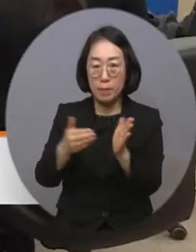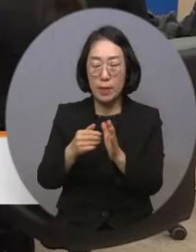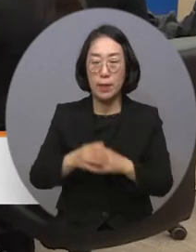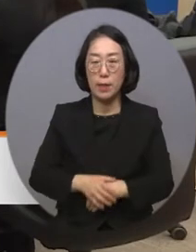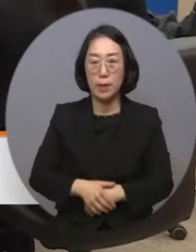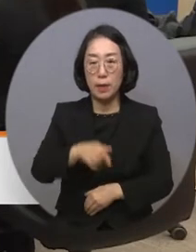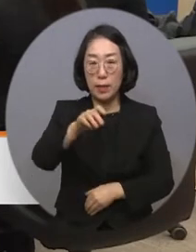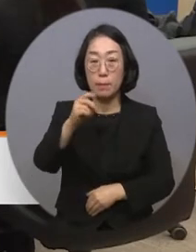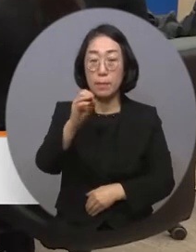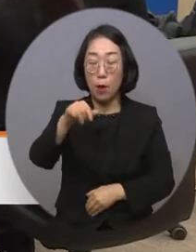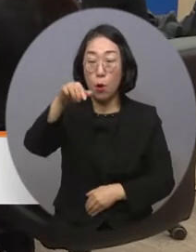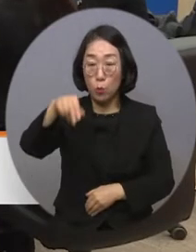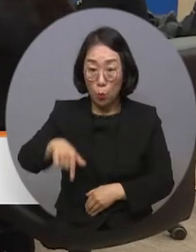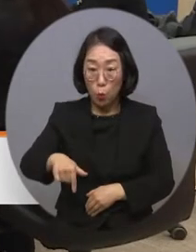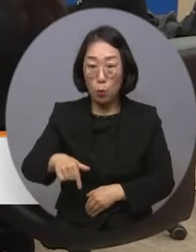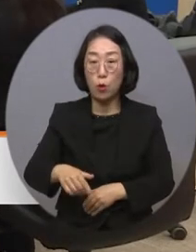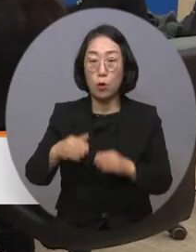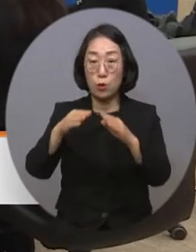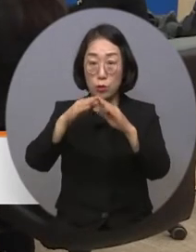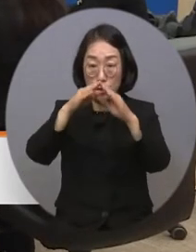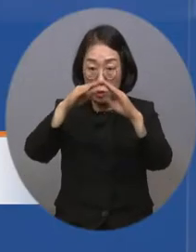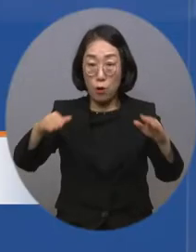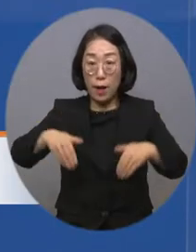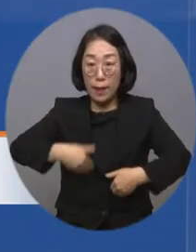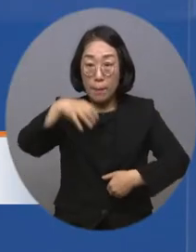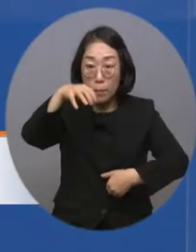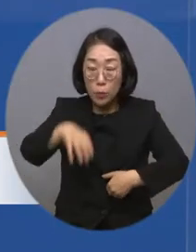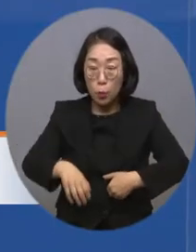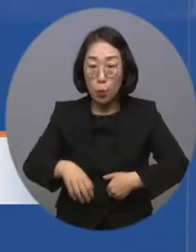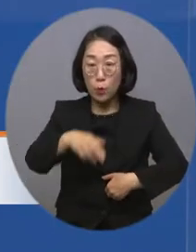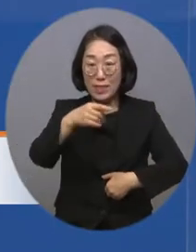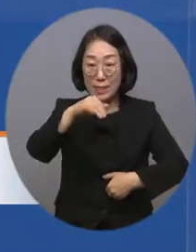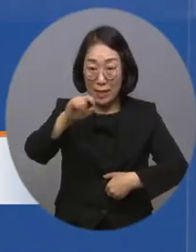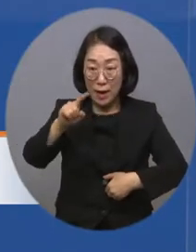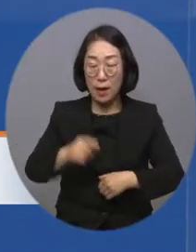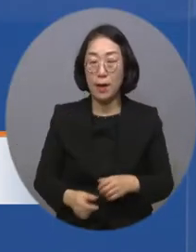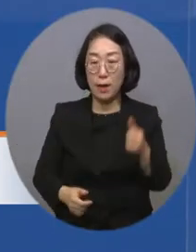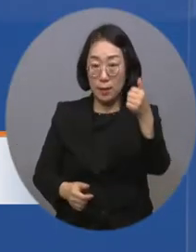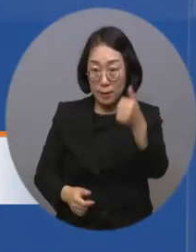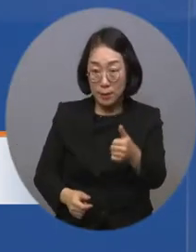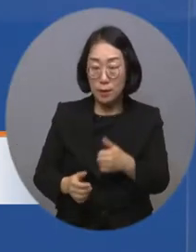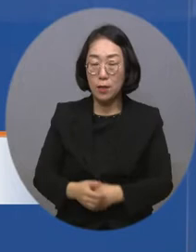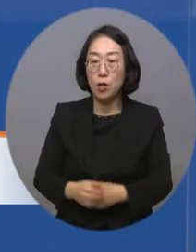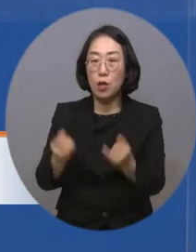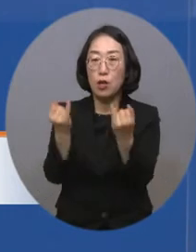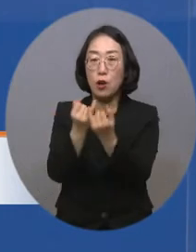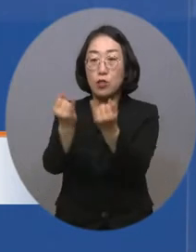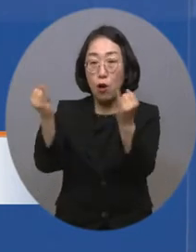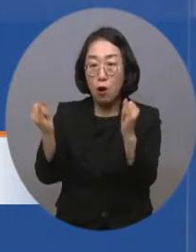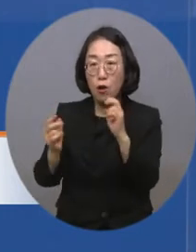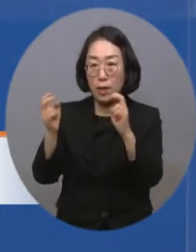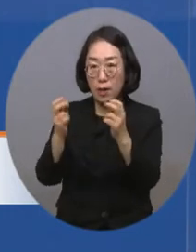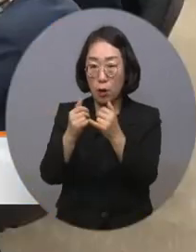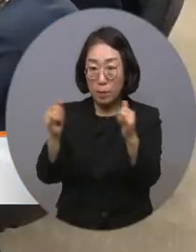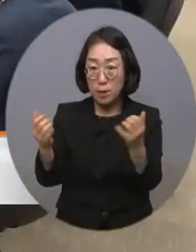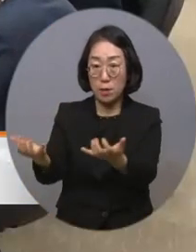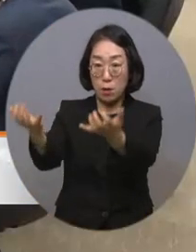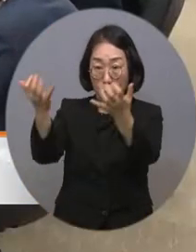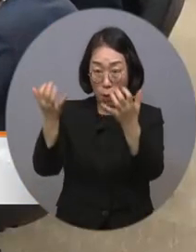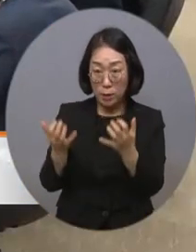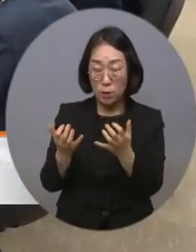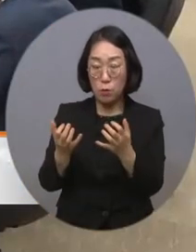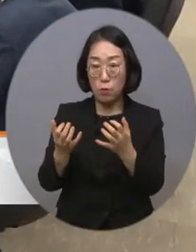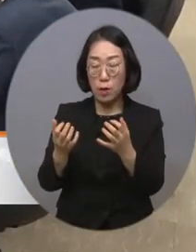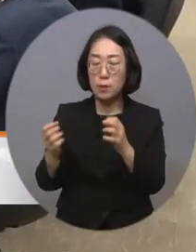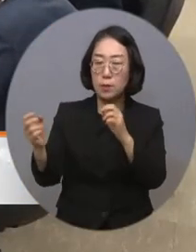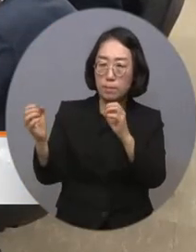김영록 전라남도지사는 지난 8일 전남도청에서 전남 경제성장의 주요 주체인 여성기업인과 간담회를 열어 이들의